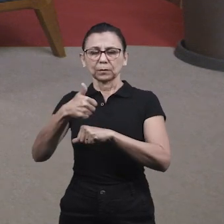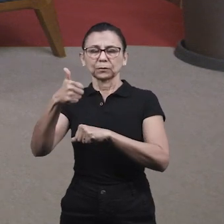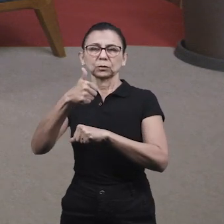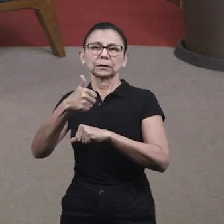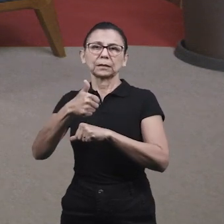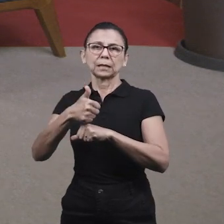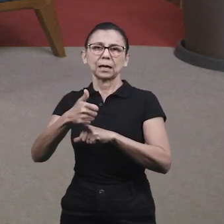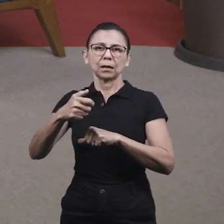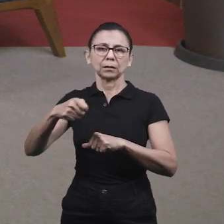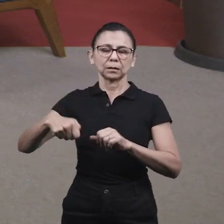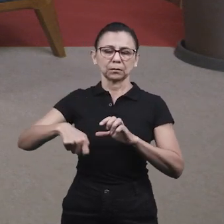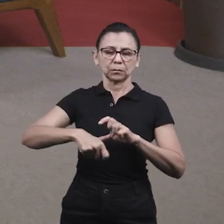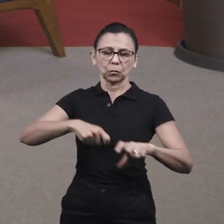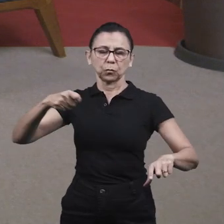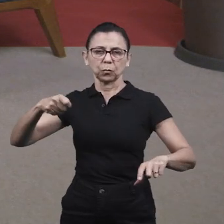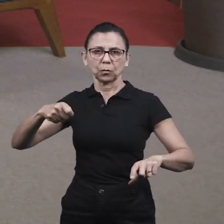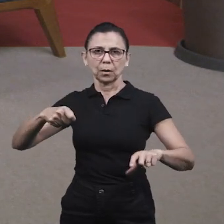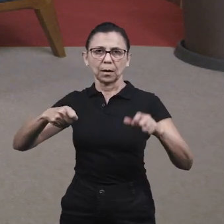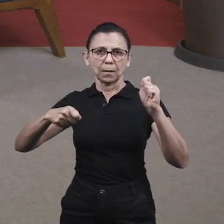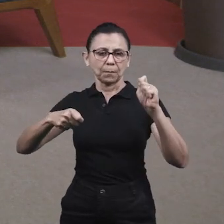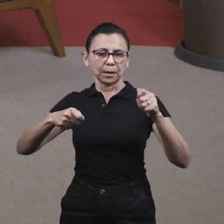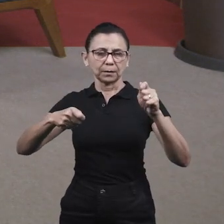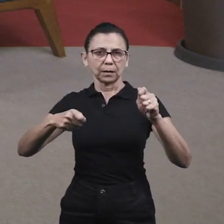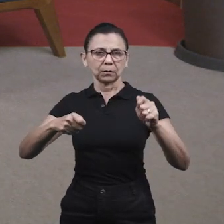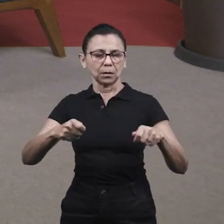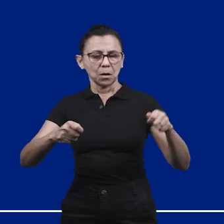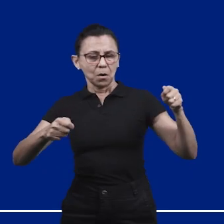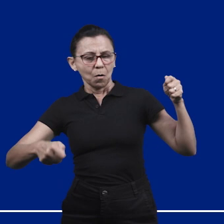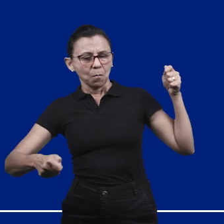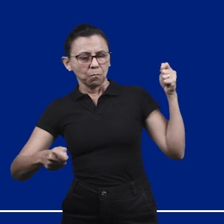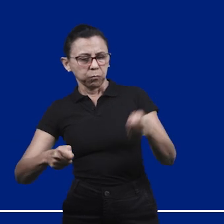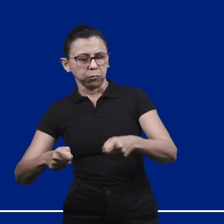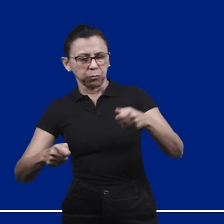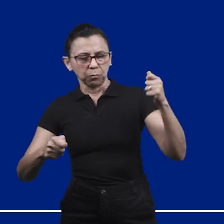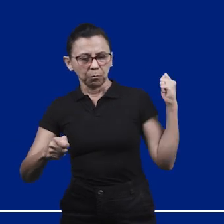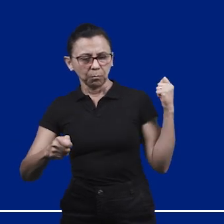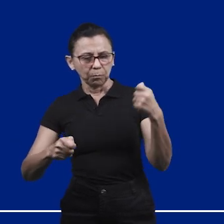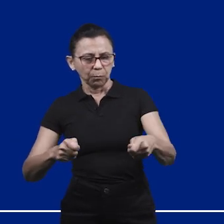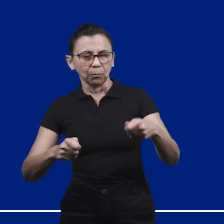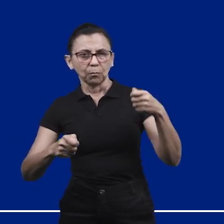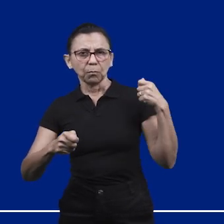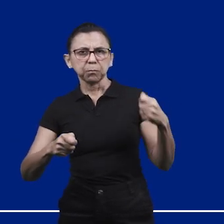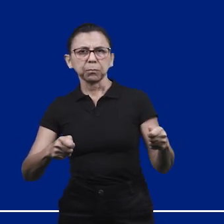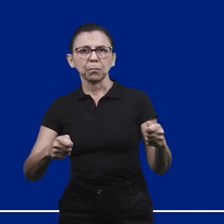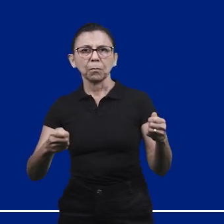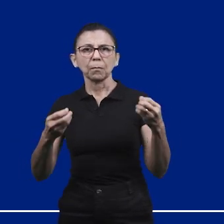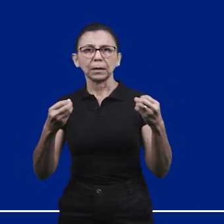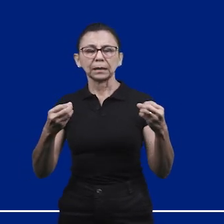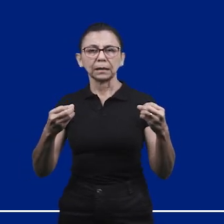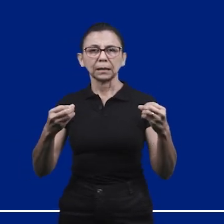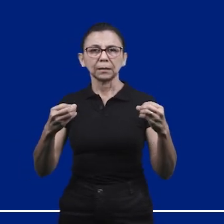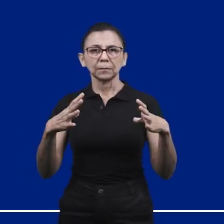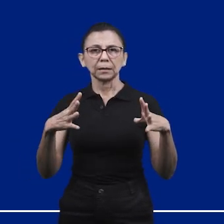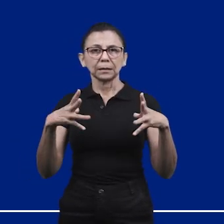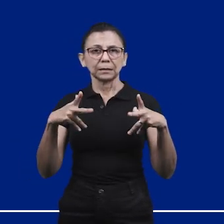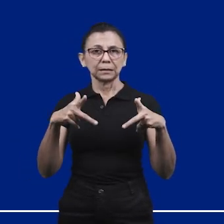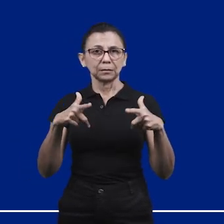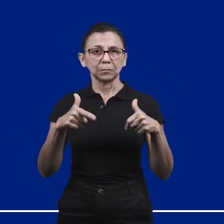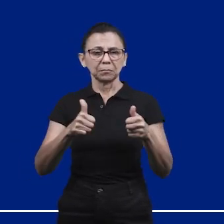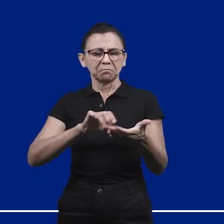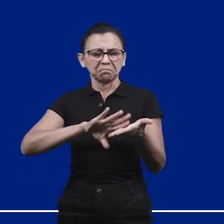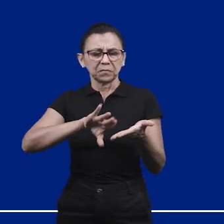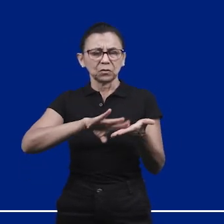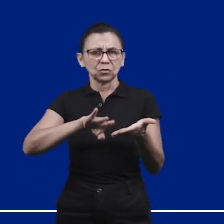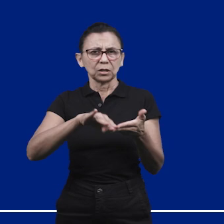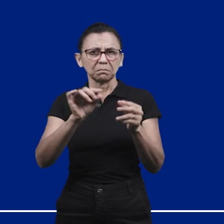acte du marteau, du coutelant, qui enlève les impuretés, parce que le Seigneur Jésus a dit, vous